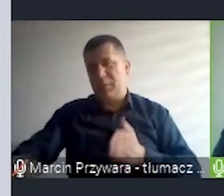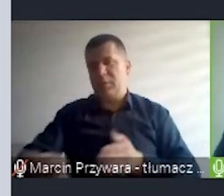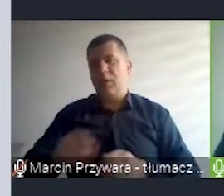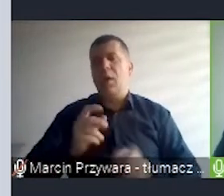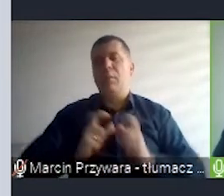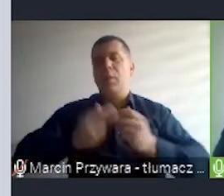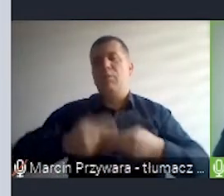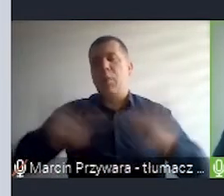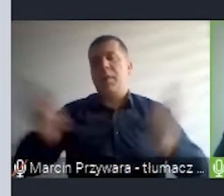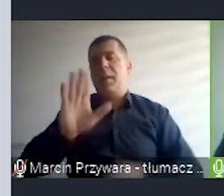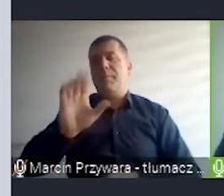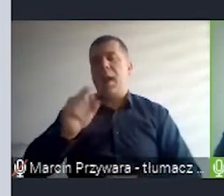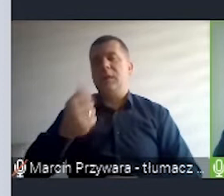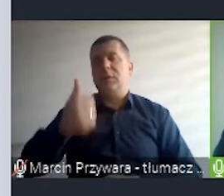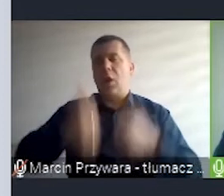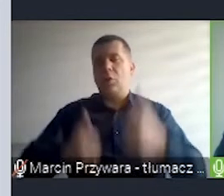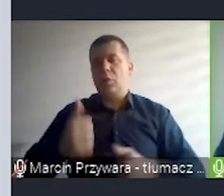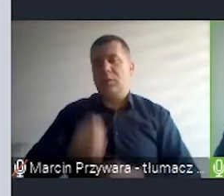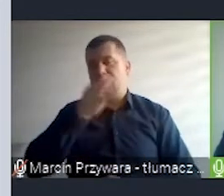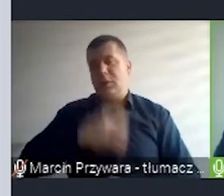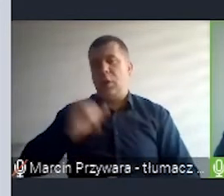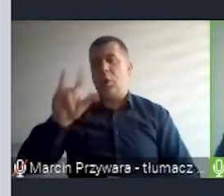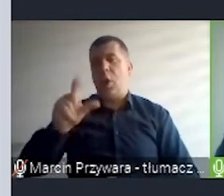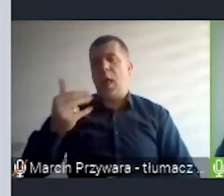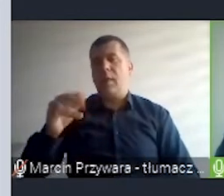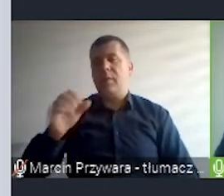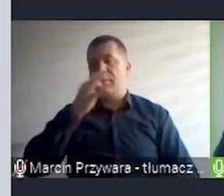bazie konkurencyjności? Pyta pani Jolanta.